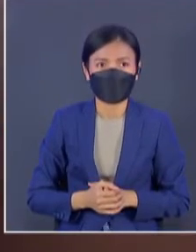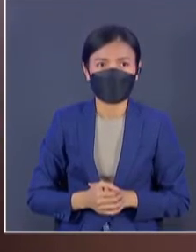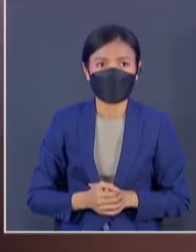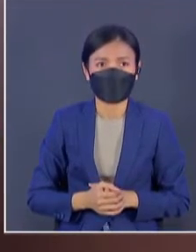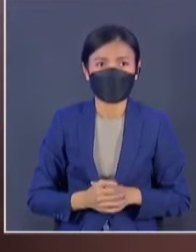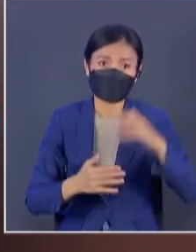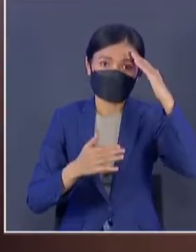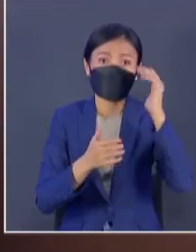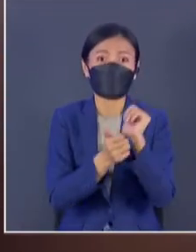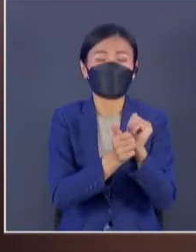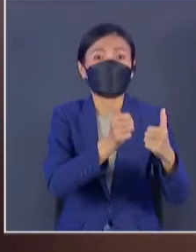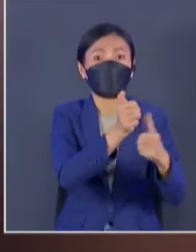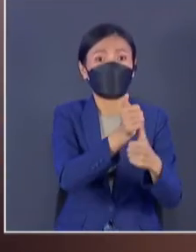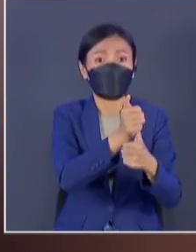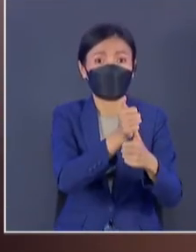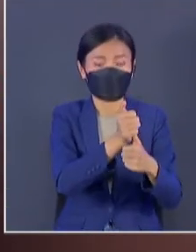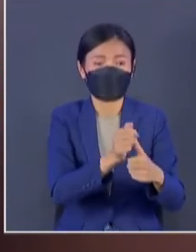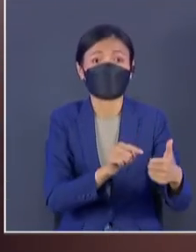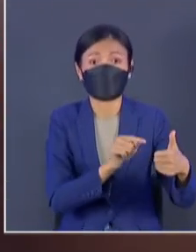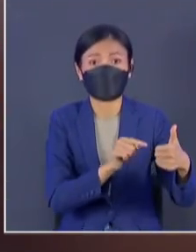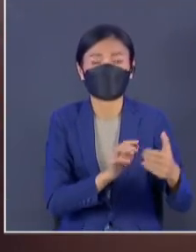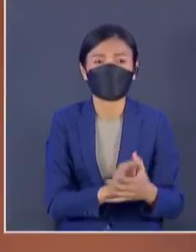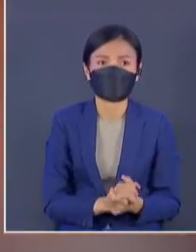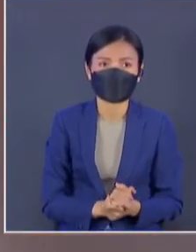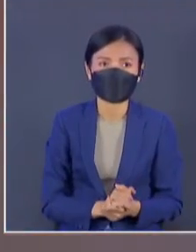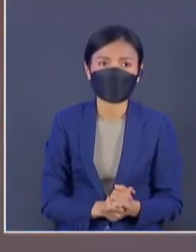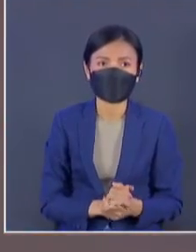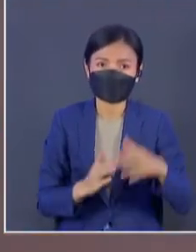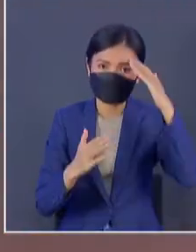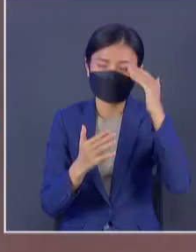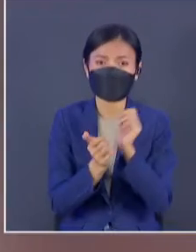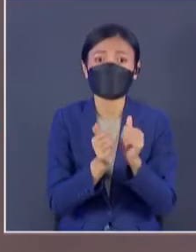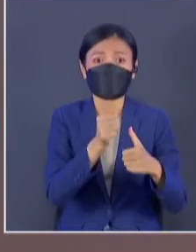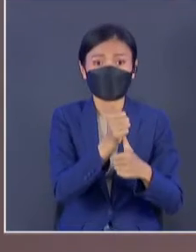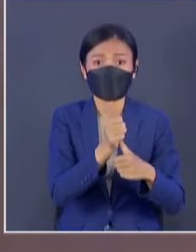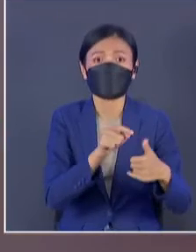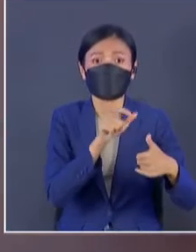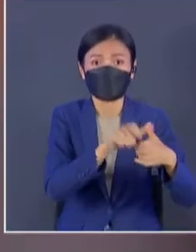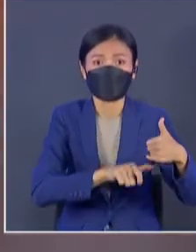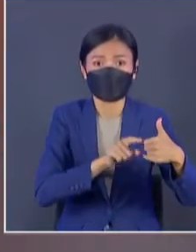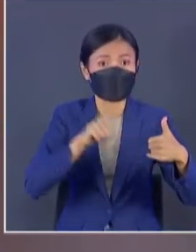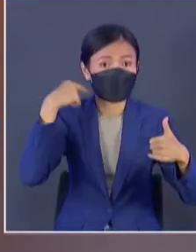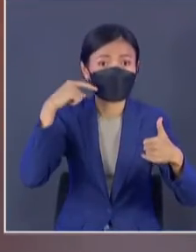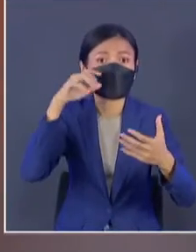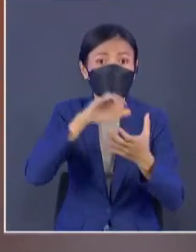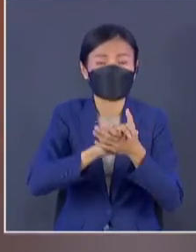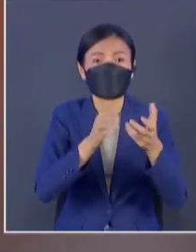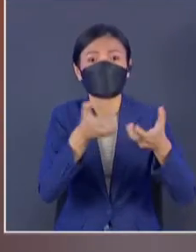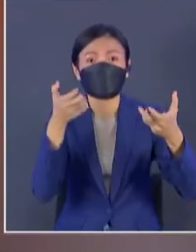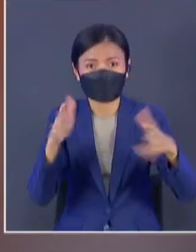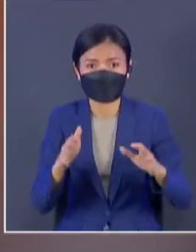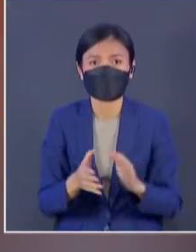ที่ให้ข่าวนะครับบอกว่ามีการให้ข่าวว่ารองผู้กำกับที่พูดถึงเนี่ยเลิกกับภรรยาไปแล้วครับแล้ว